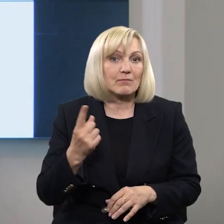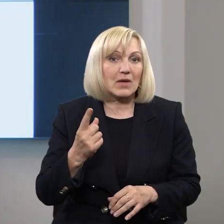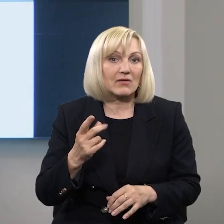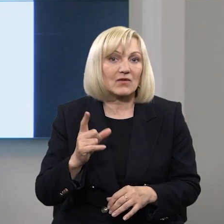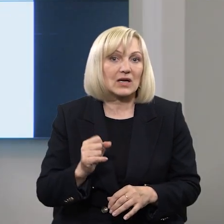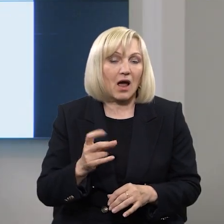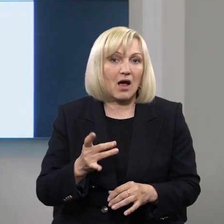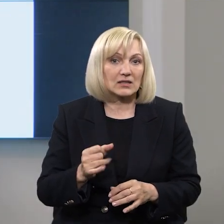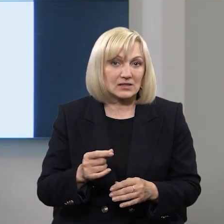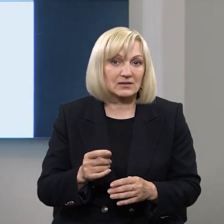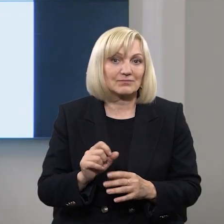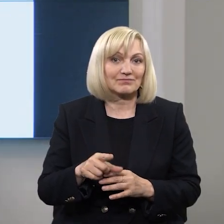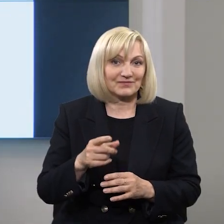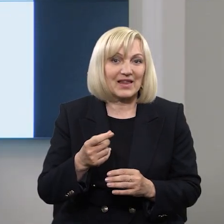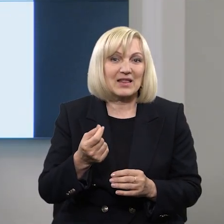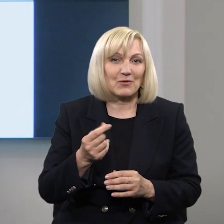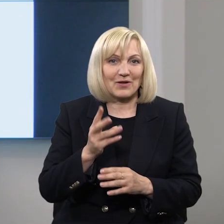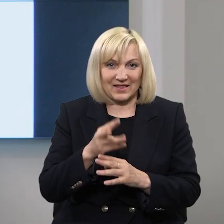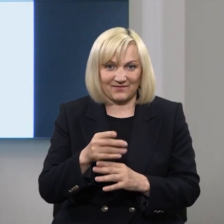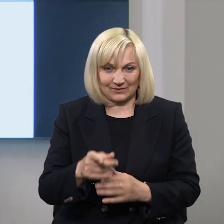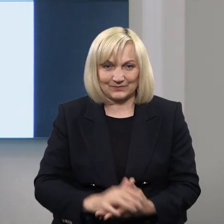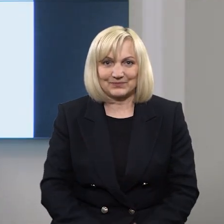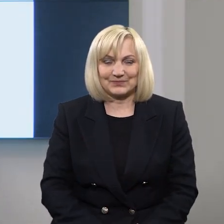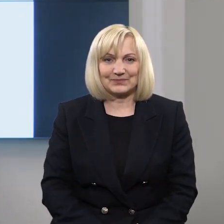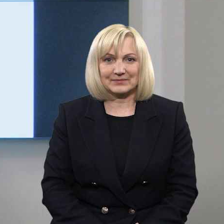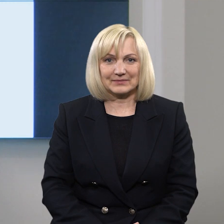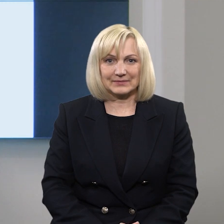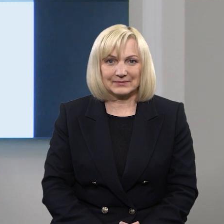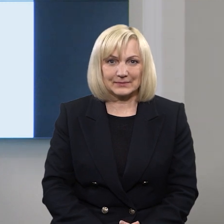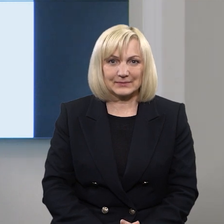с первого раза успешно запущу маленький тизер